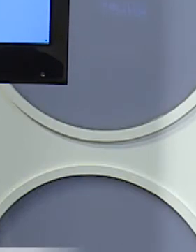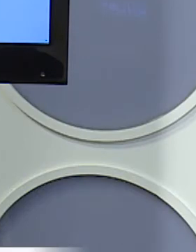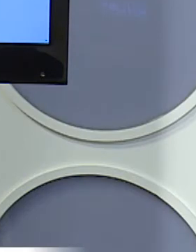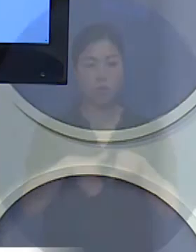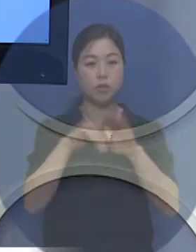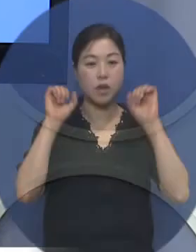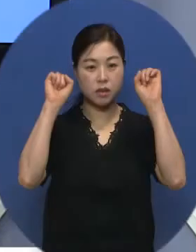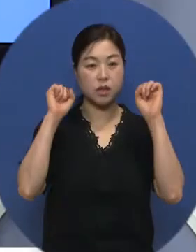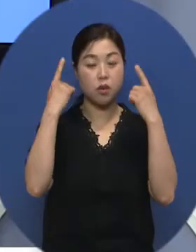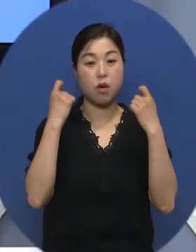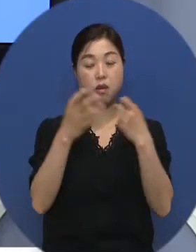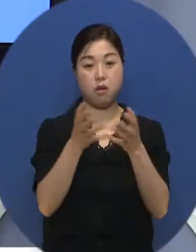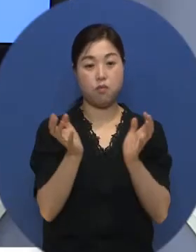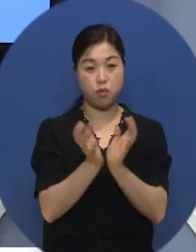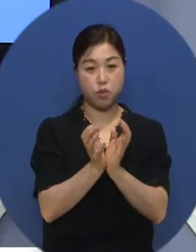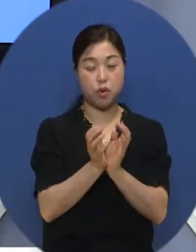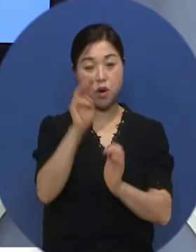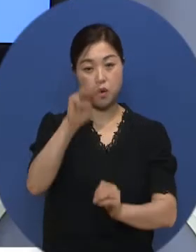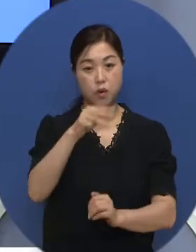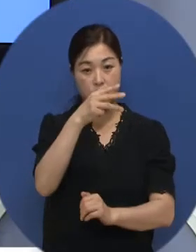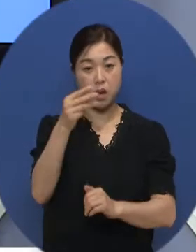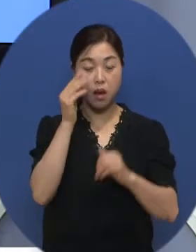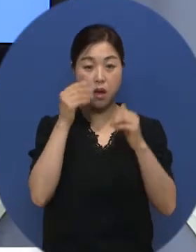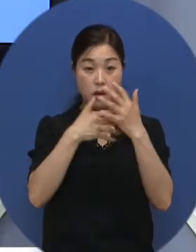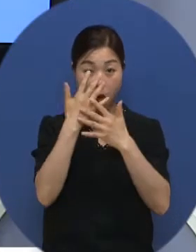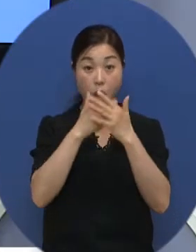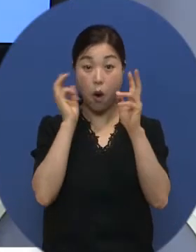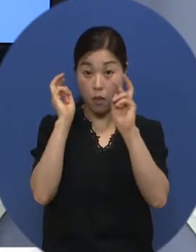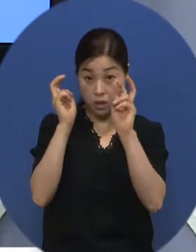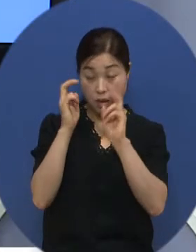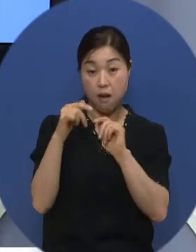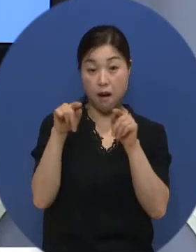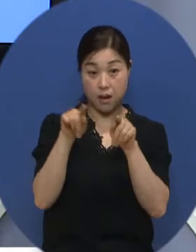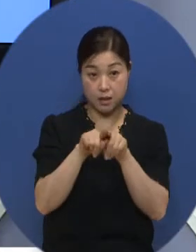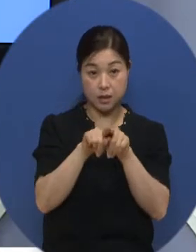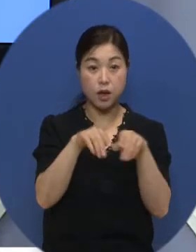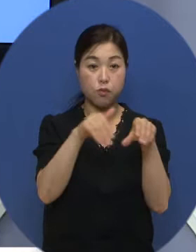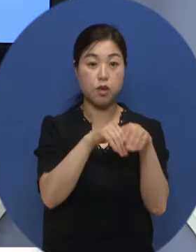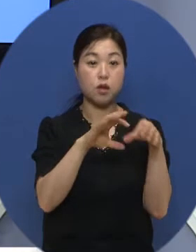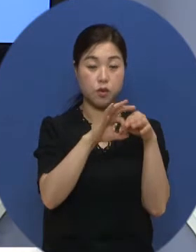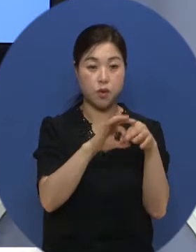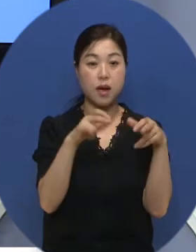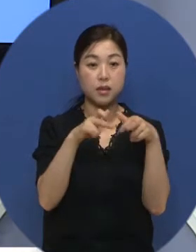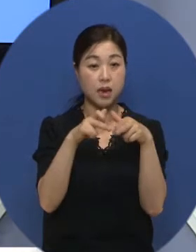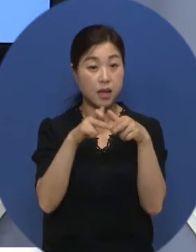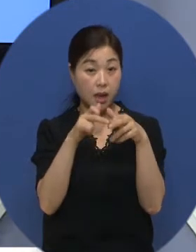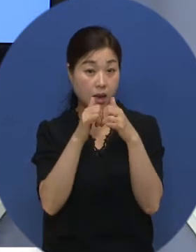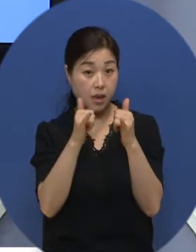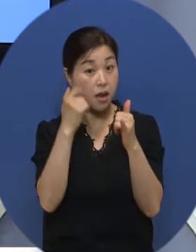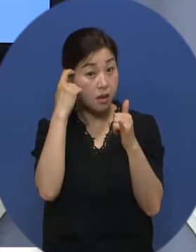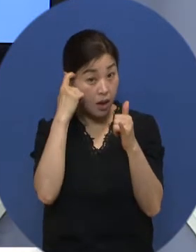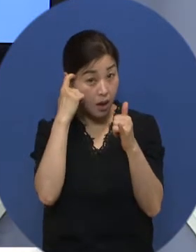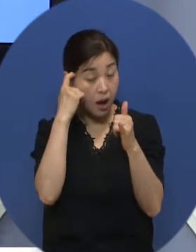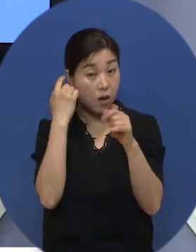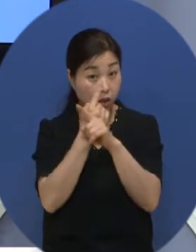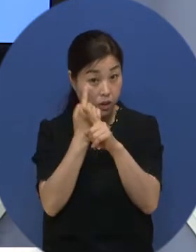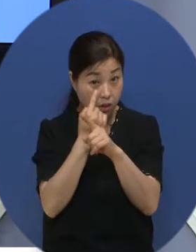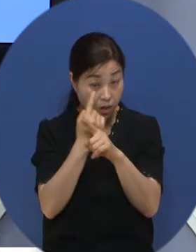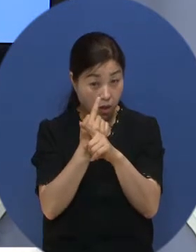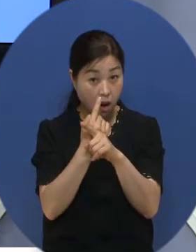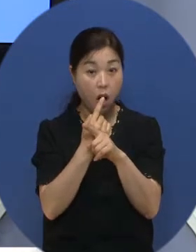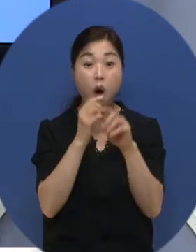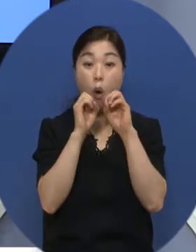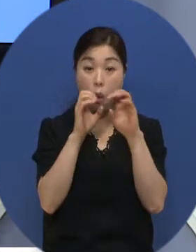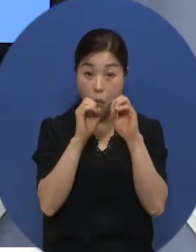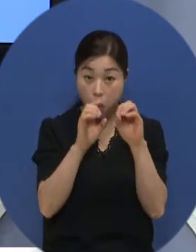문화체육관광부가 롯데에 컬처 없어 와 함께 * 진 문화를 통한 장애인 인식개선 캠페인 이 온라인에서 큰 호응을 얻고